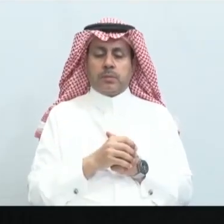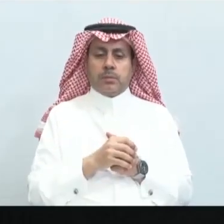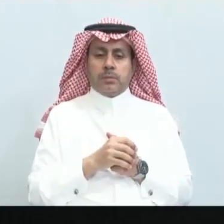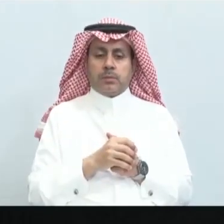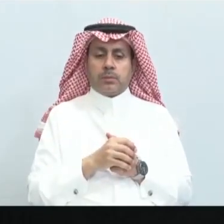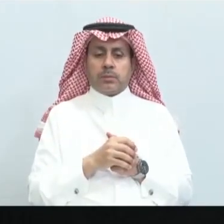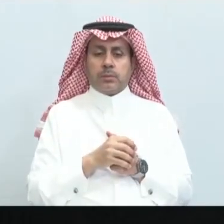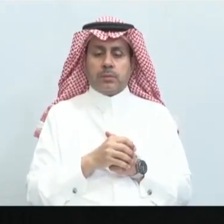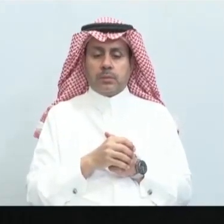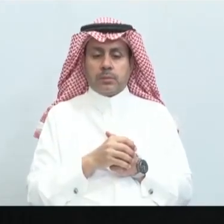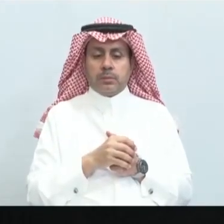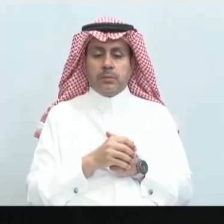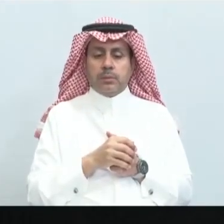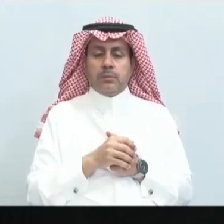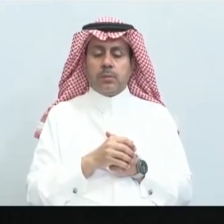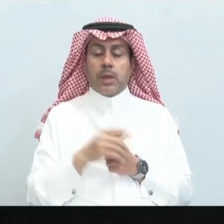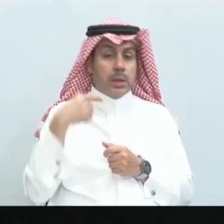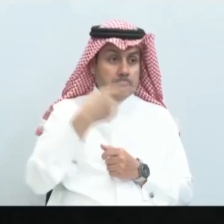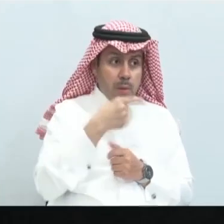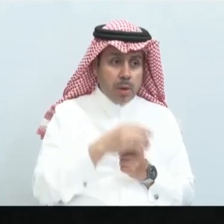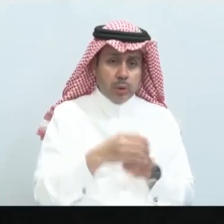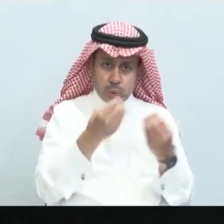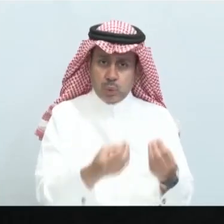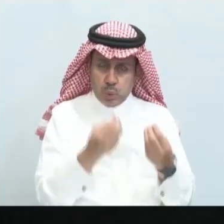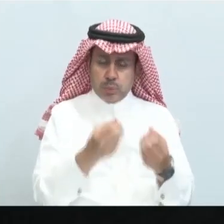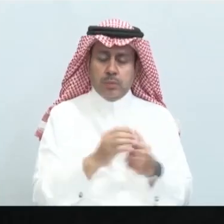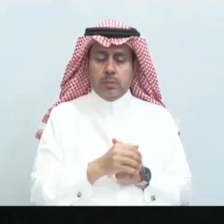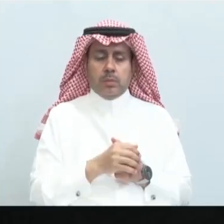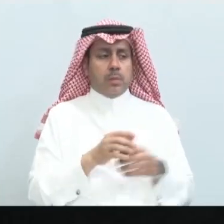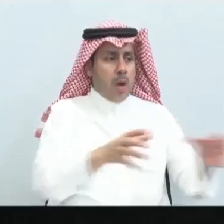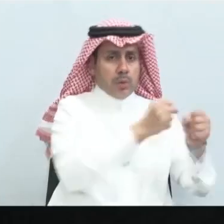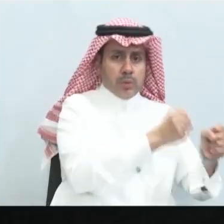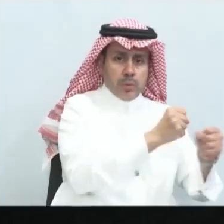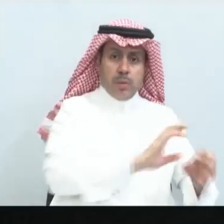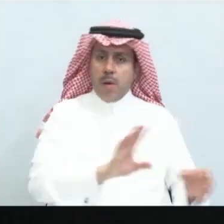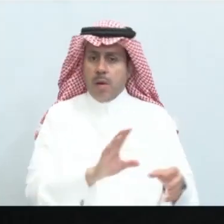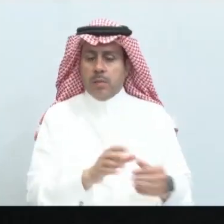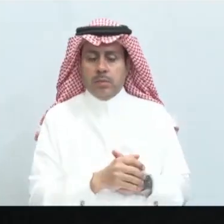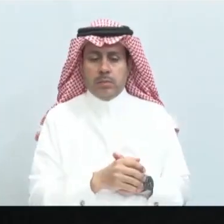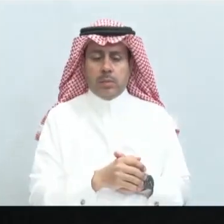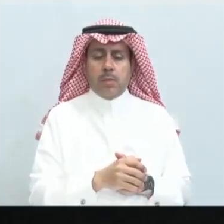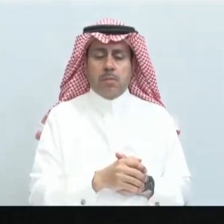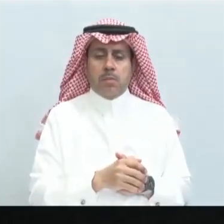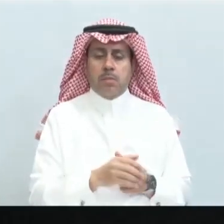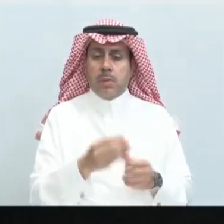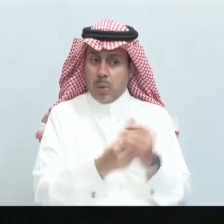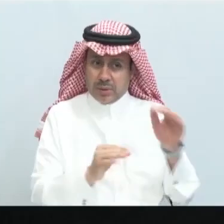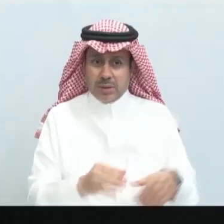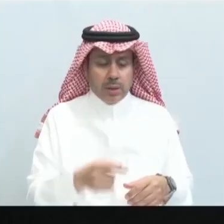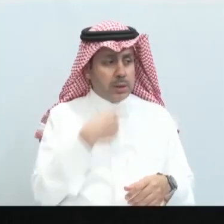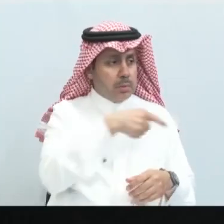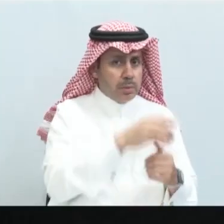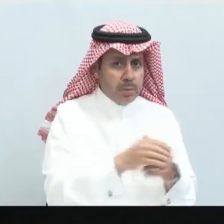لي لا استخدم يدي حتى الفت انتباهه هناك بعض الاولاد او بعض البنات اذا لم يستمع